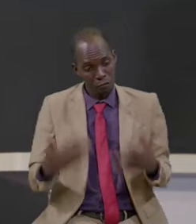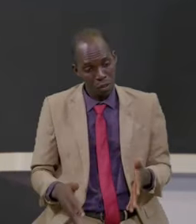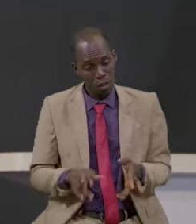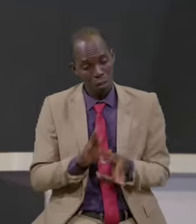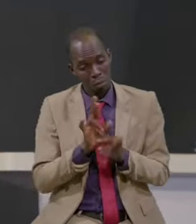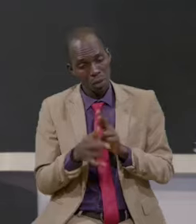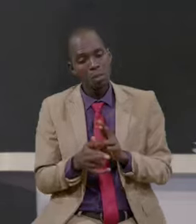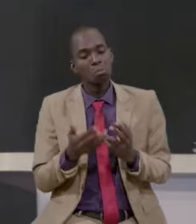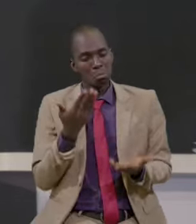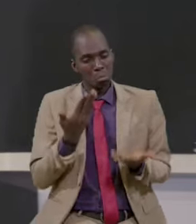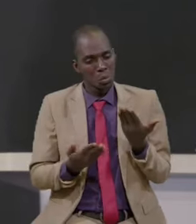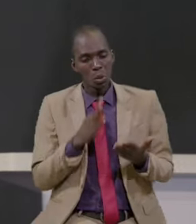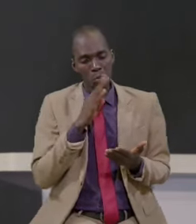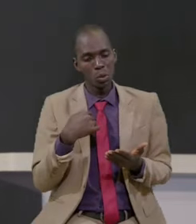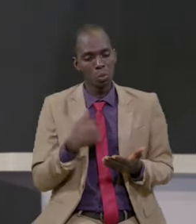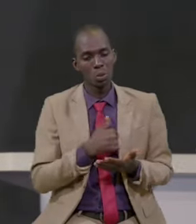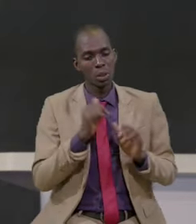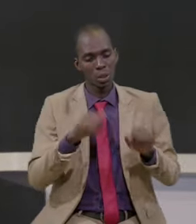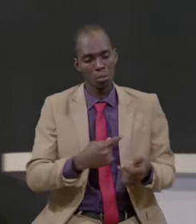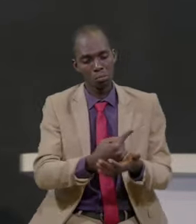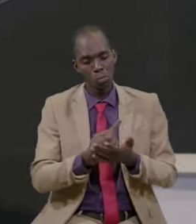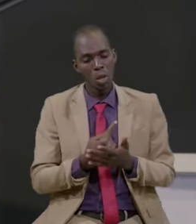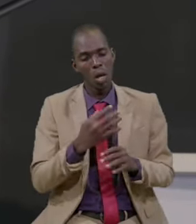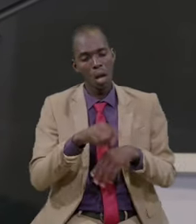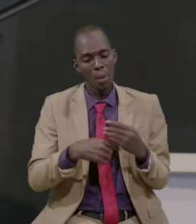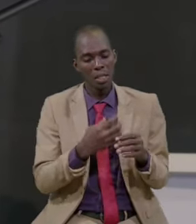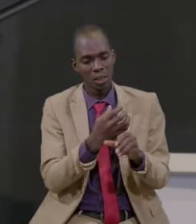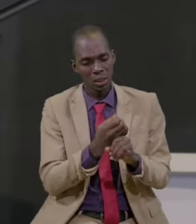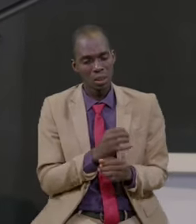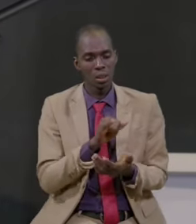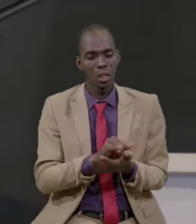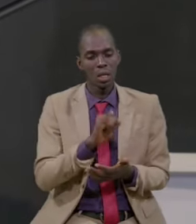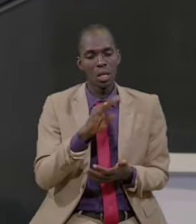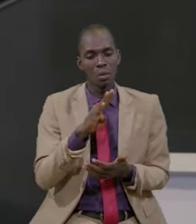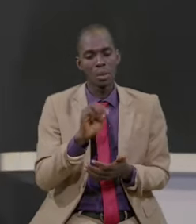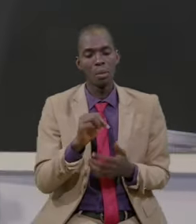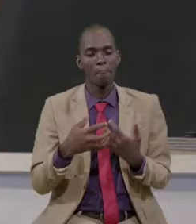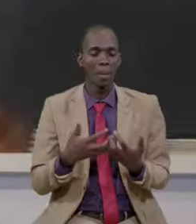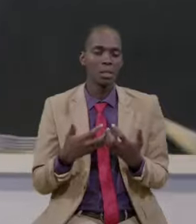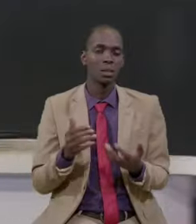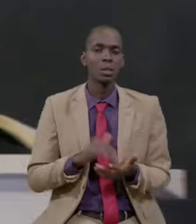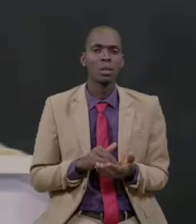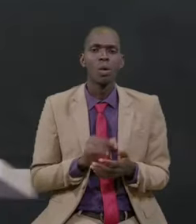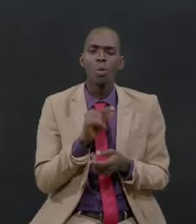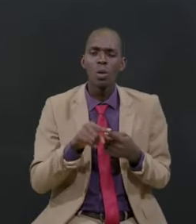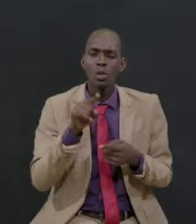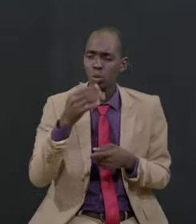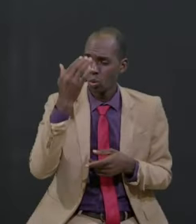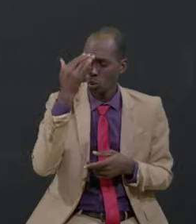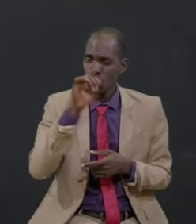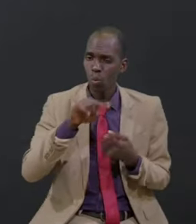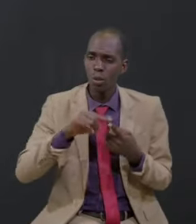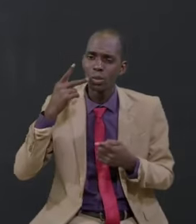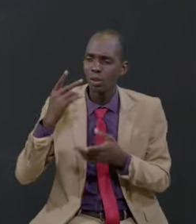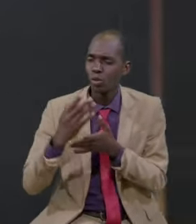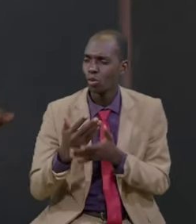rapport à ton âme d'abord. Quand tu sais, quand tu vois que quelqu'un s'est égaré, et tu continues à